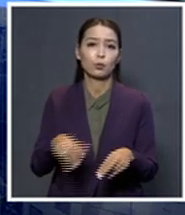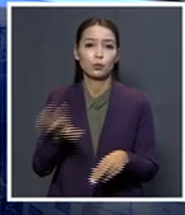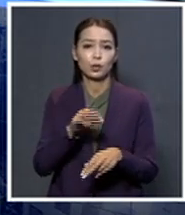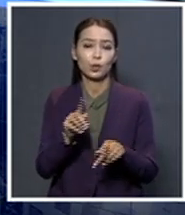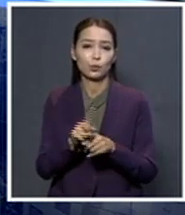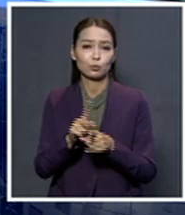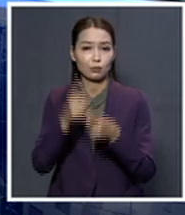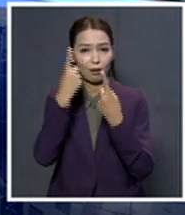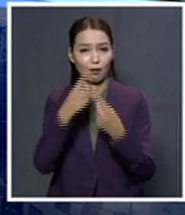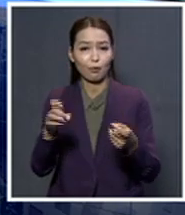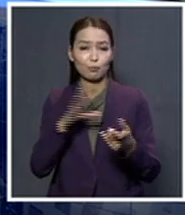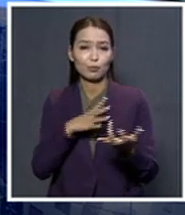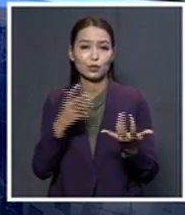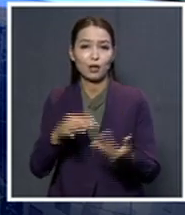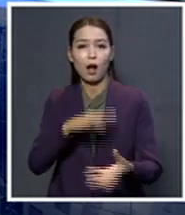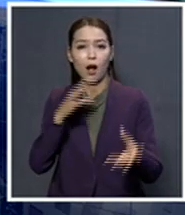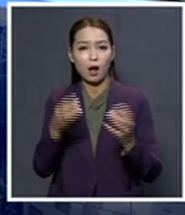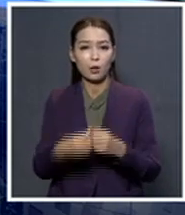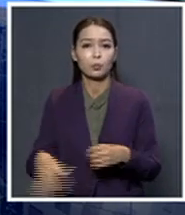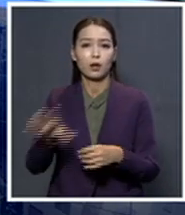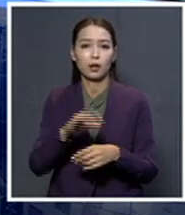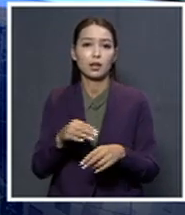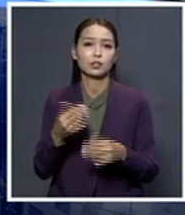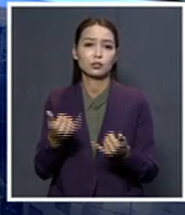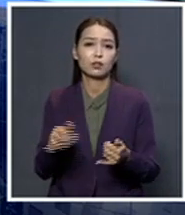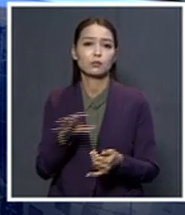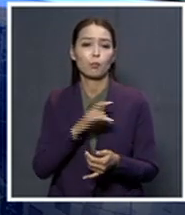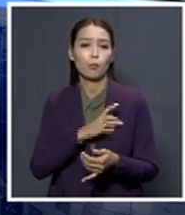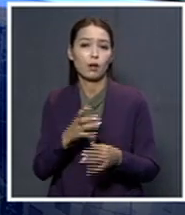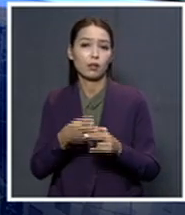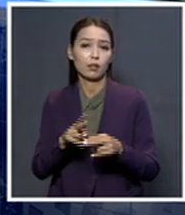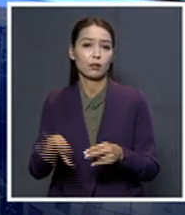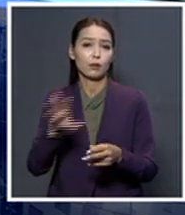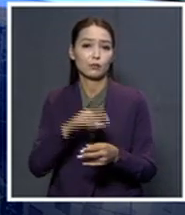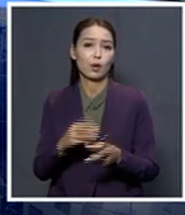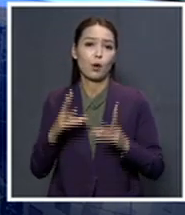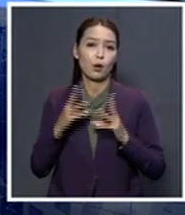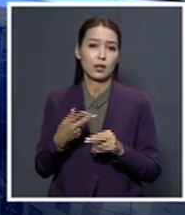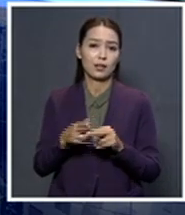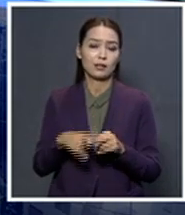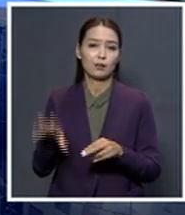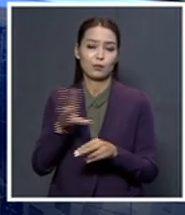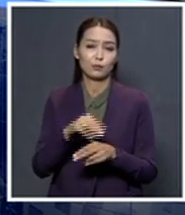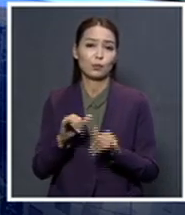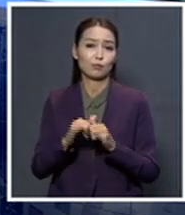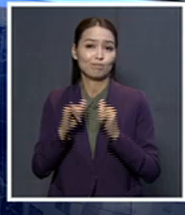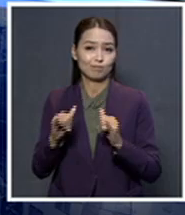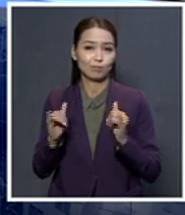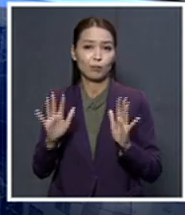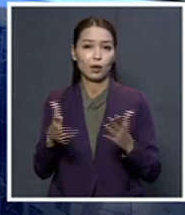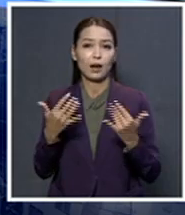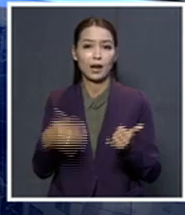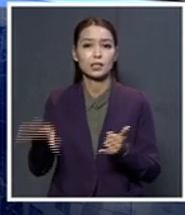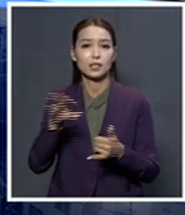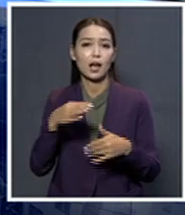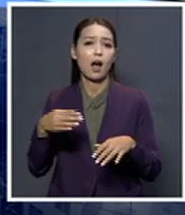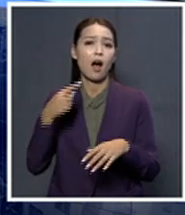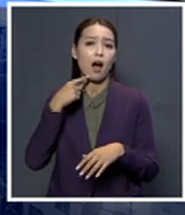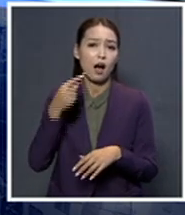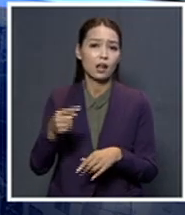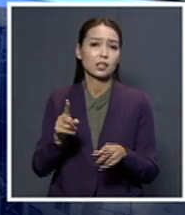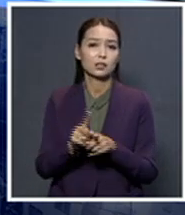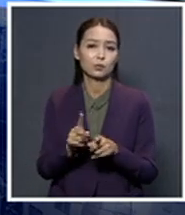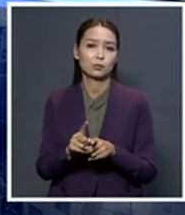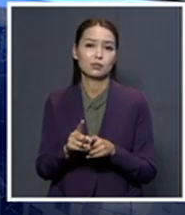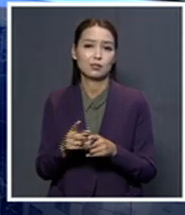жеткізілді. Жалпы алып тұлғаның бай мұрасын насихаттау уақыт өткен сайын демесе кемімей. Себебі тау алыстаған сайын